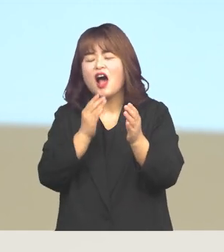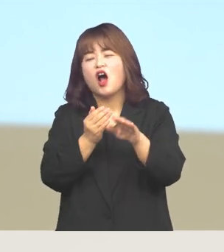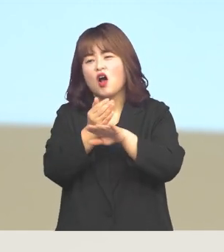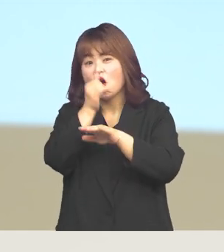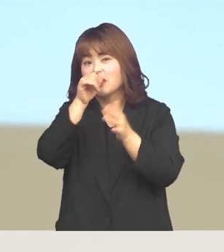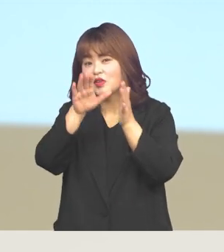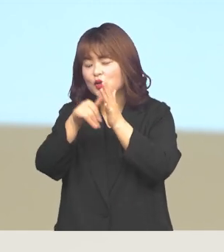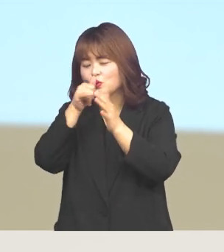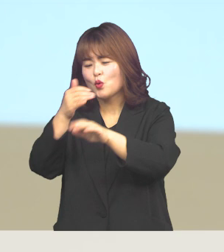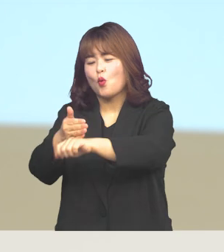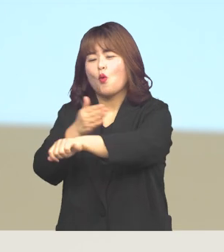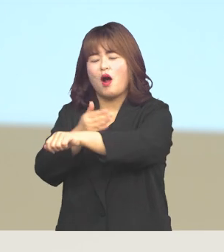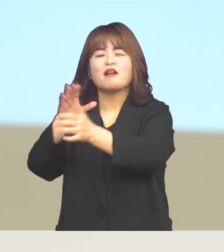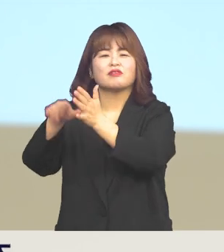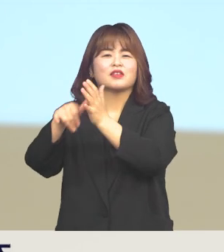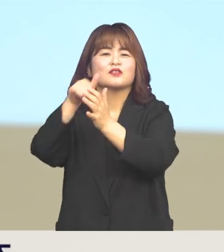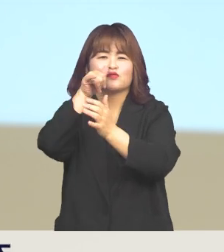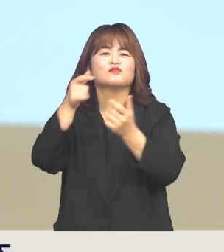좀 과한 점도 있습니다.